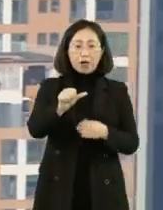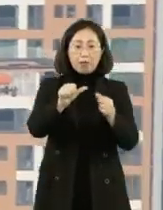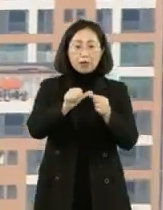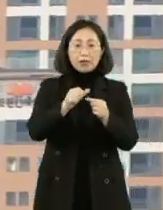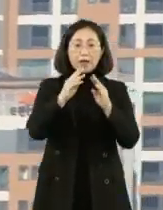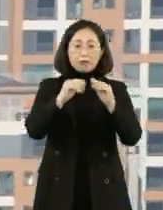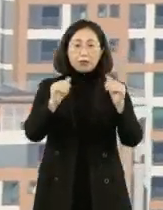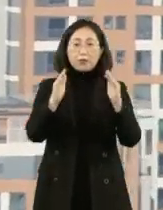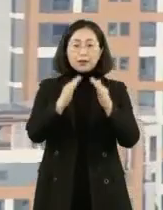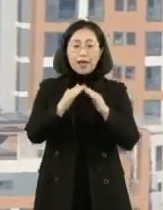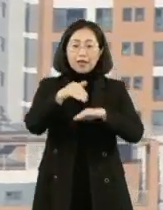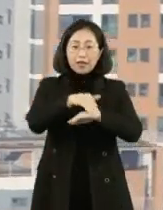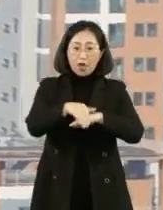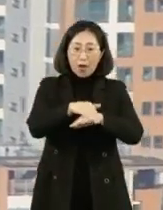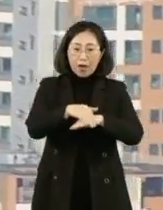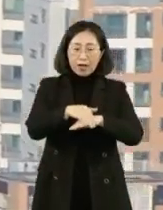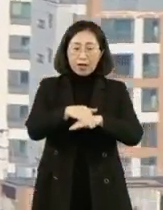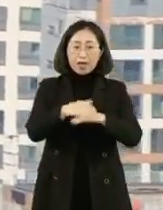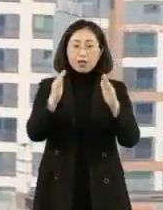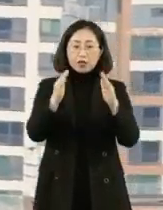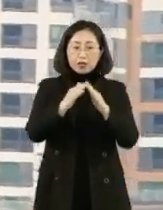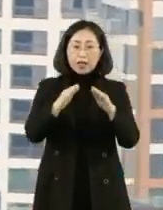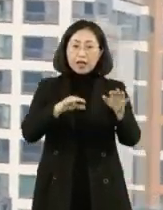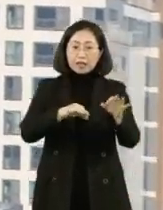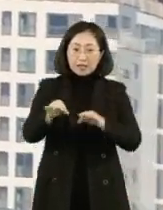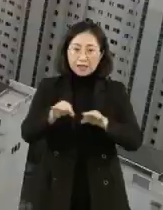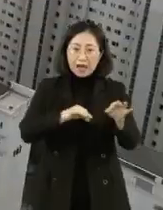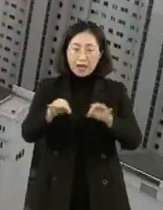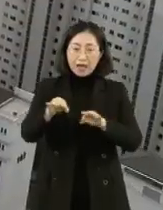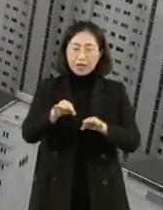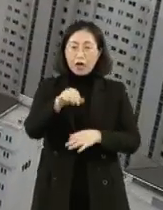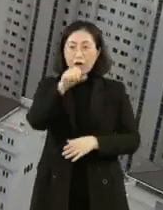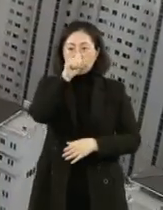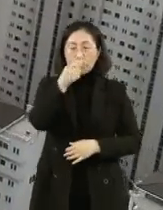25번째 부동산 대책이 주택시장에서